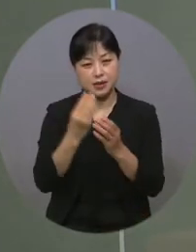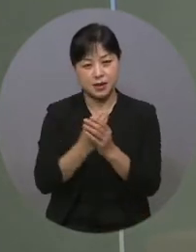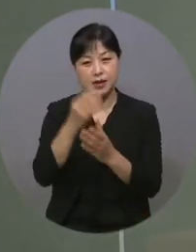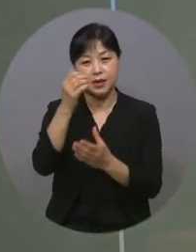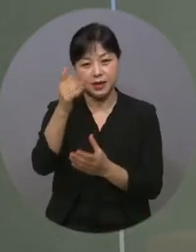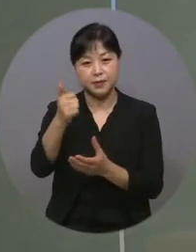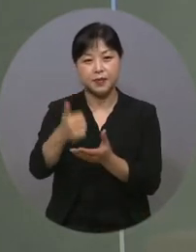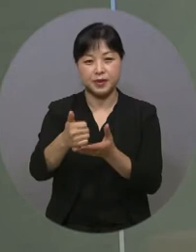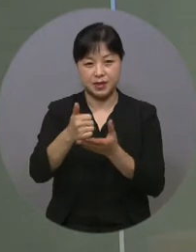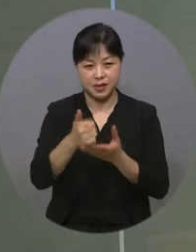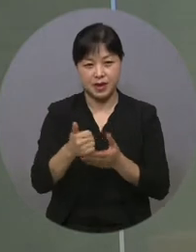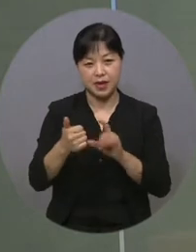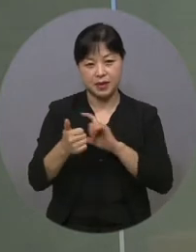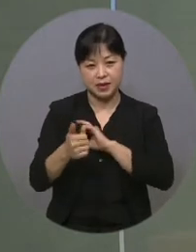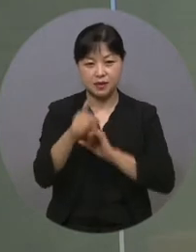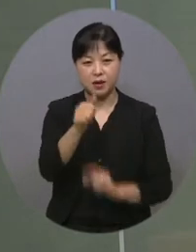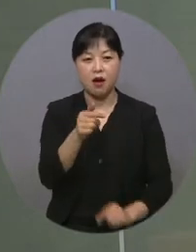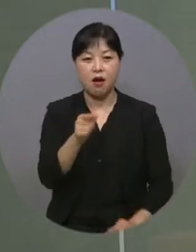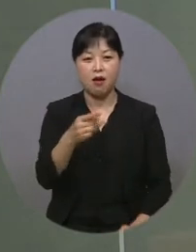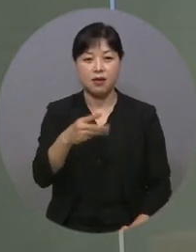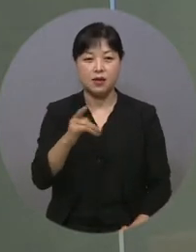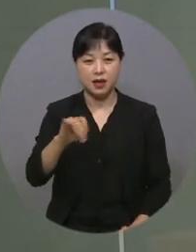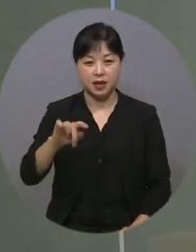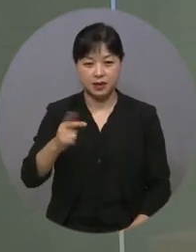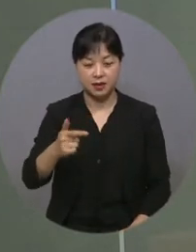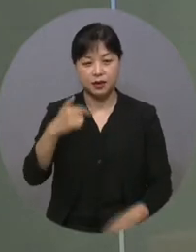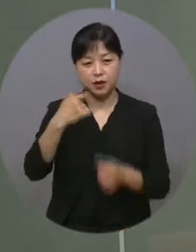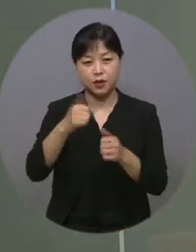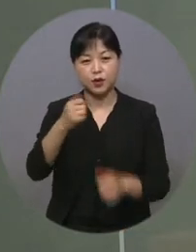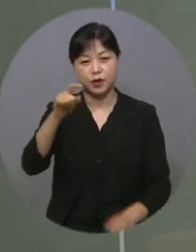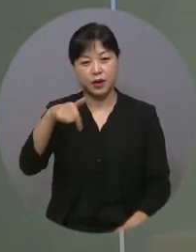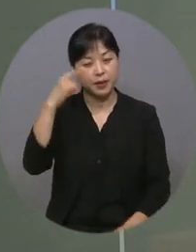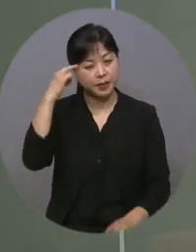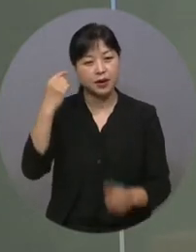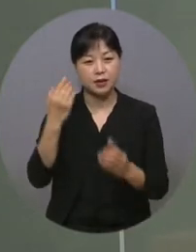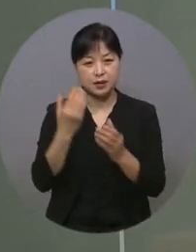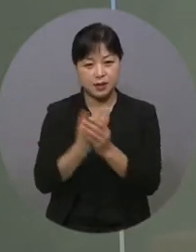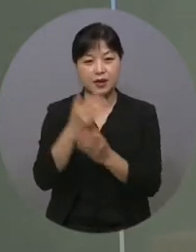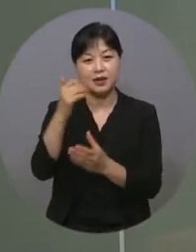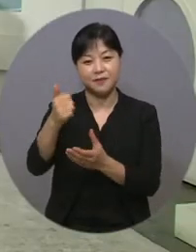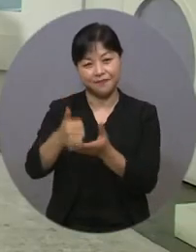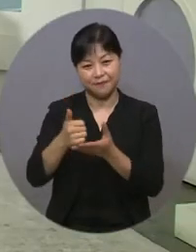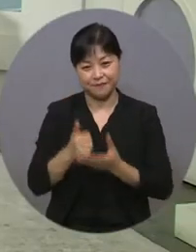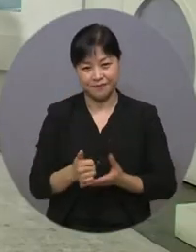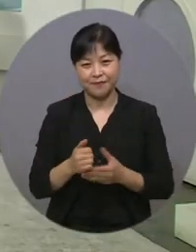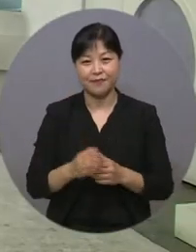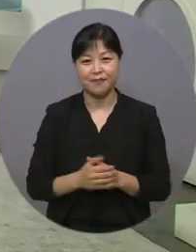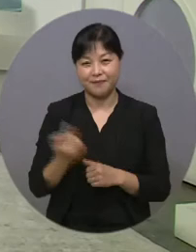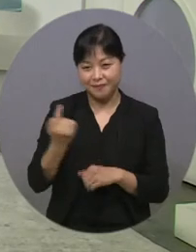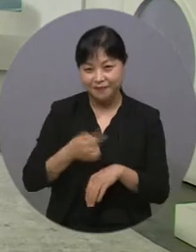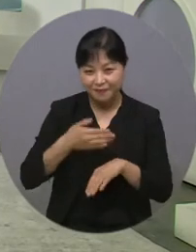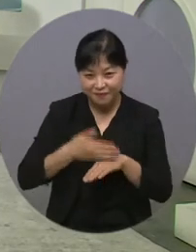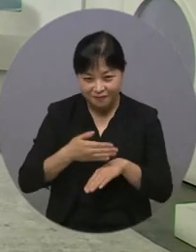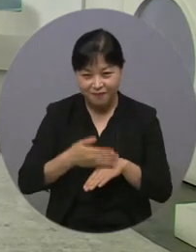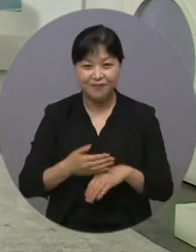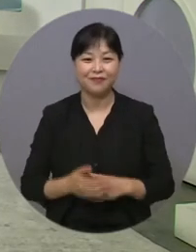바로 허택은 교육학 박사를 모셨습니다. 감사합니다. 오셔서. 감사합니다.